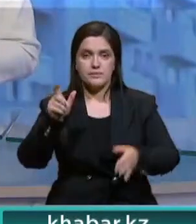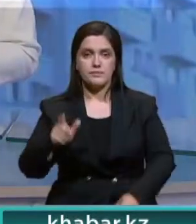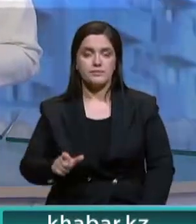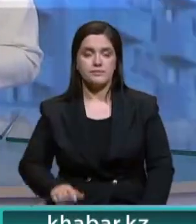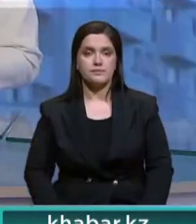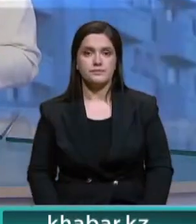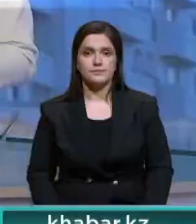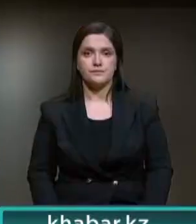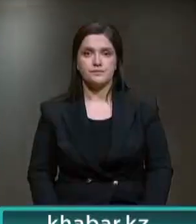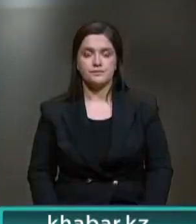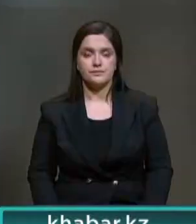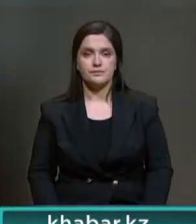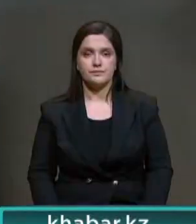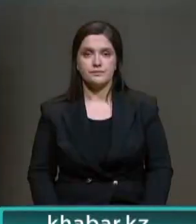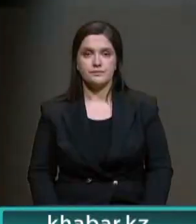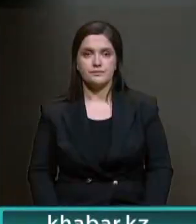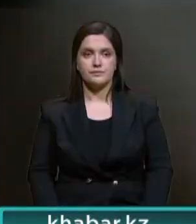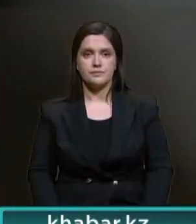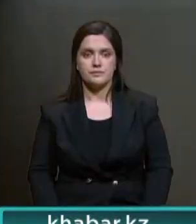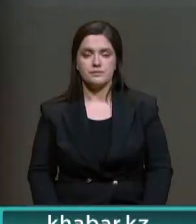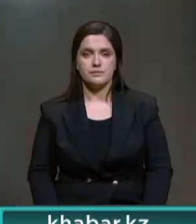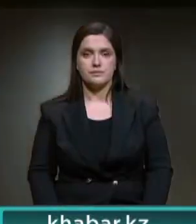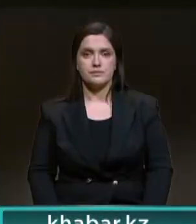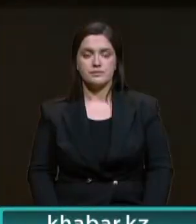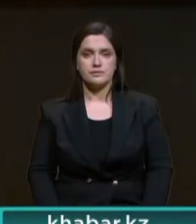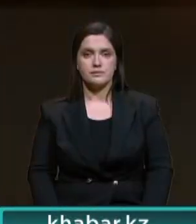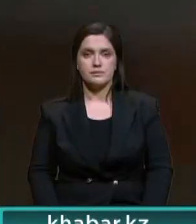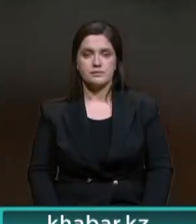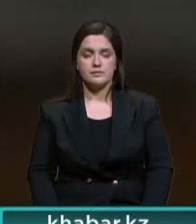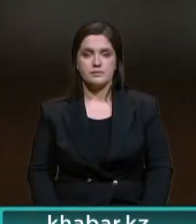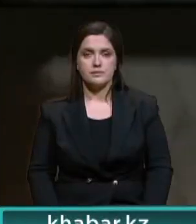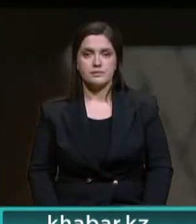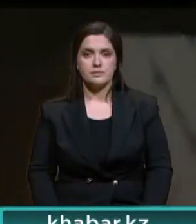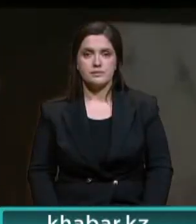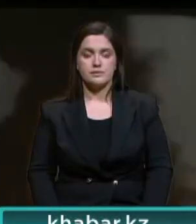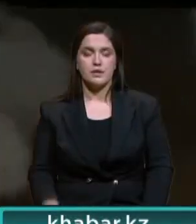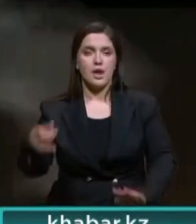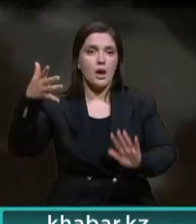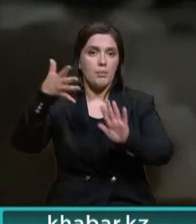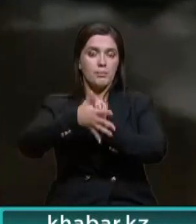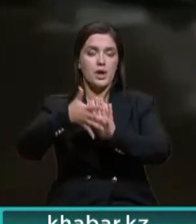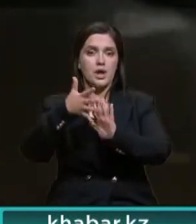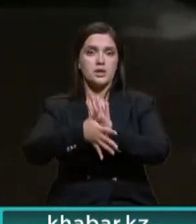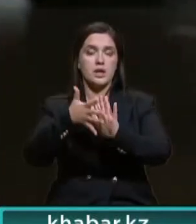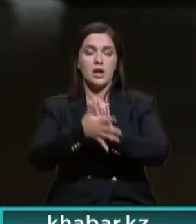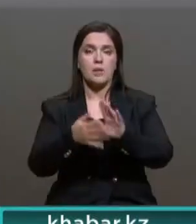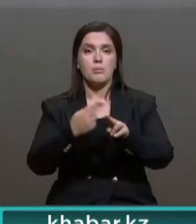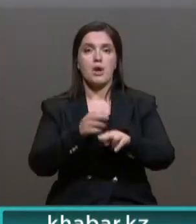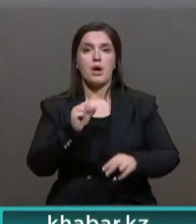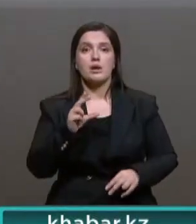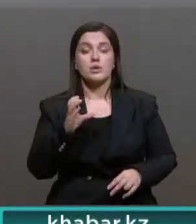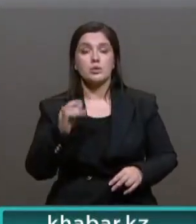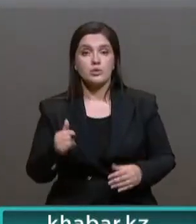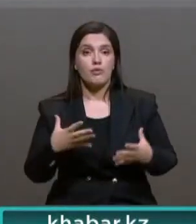Рахимбай. Вот она все бежит, вот. Вот так протекала крыша многоэтажного дома в Аксу весной